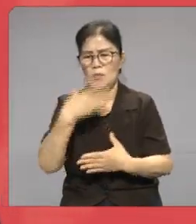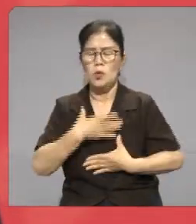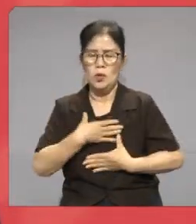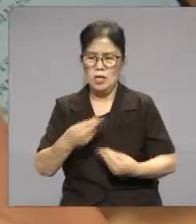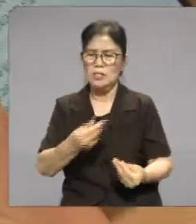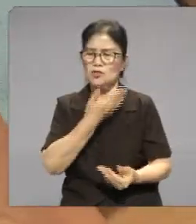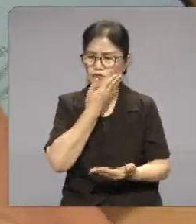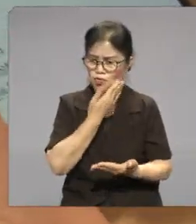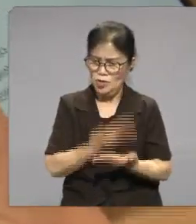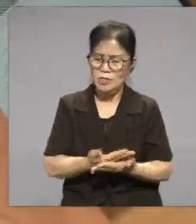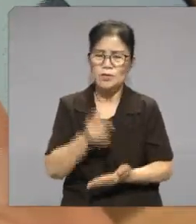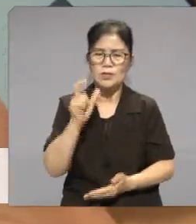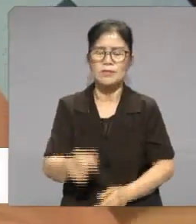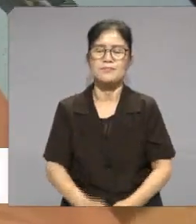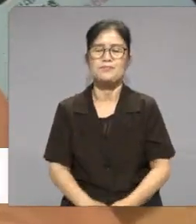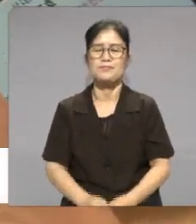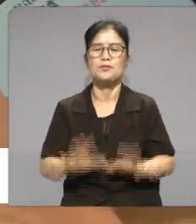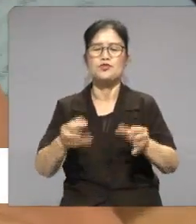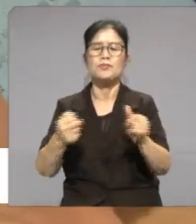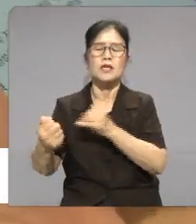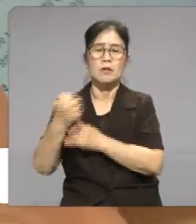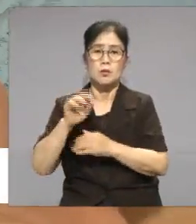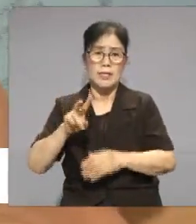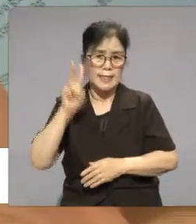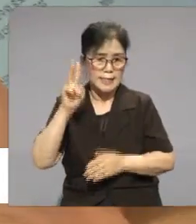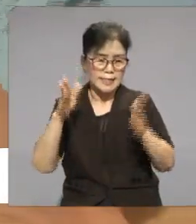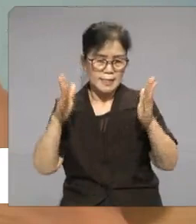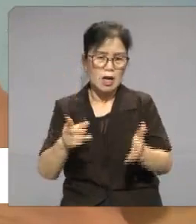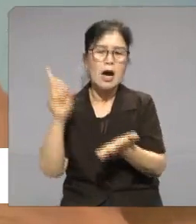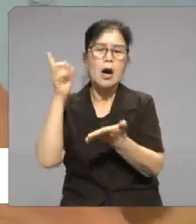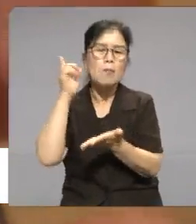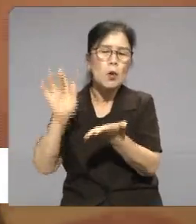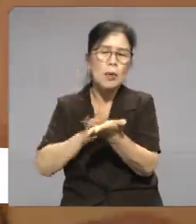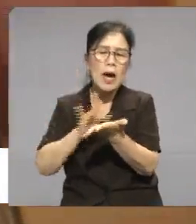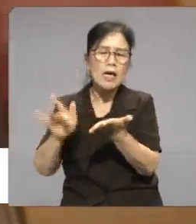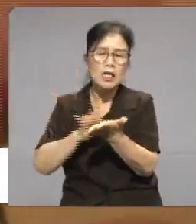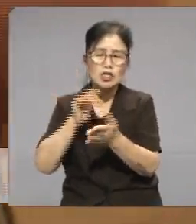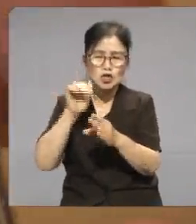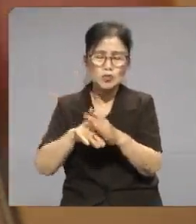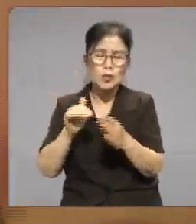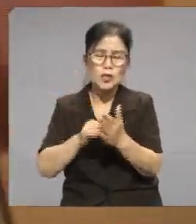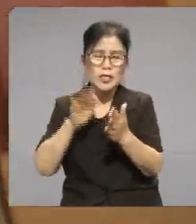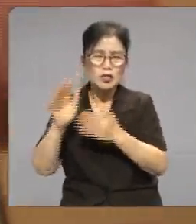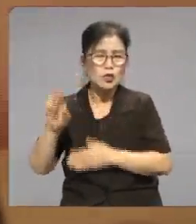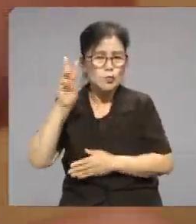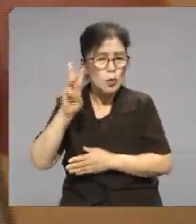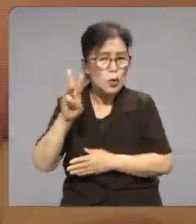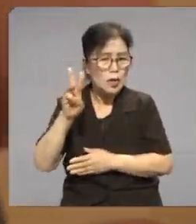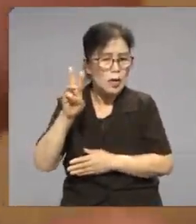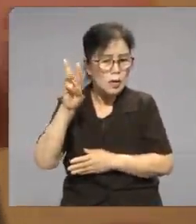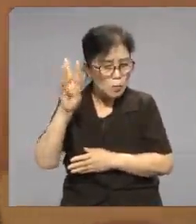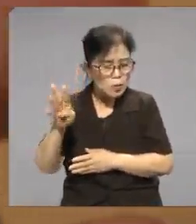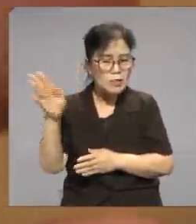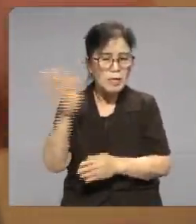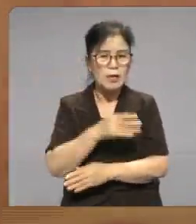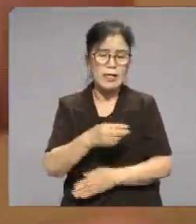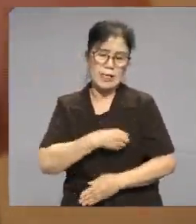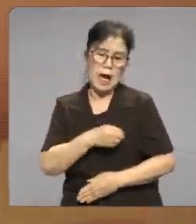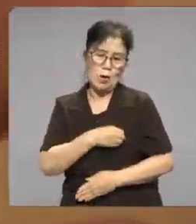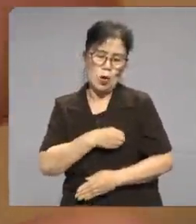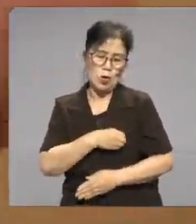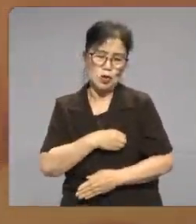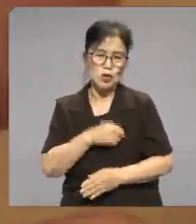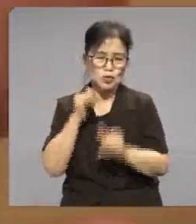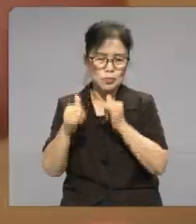강조했습니다 국민의 힘은 오늘부터 이틀간 당원 모바일 투표를 한데 이어 모레부터 이틀간 AR 당원 투표와 일반